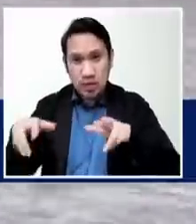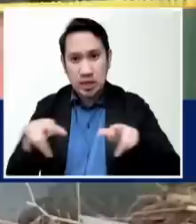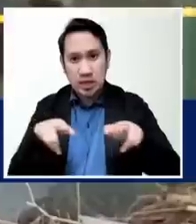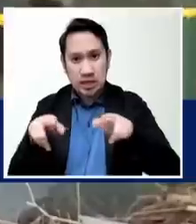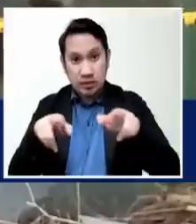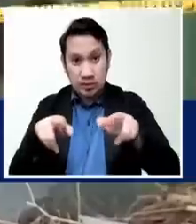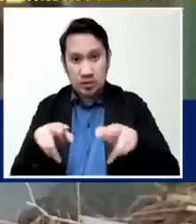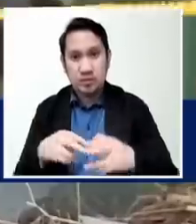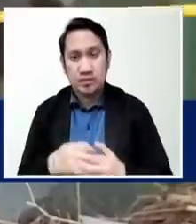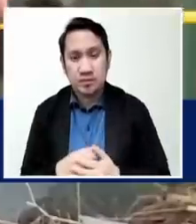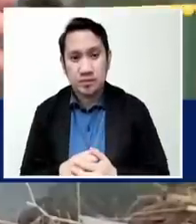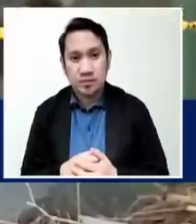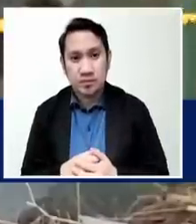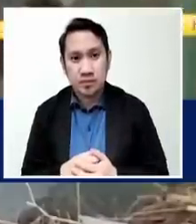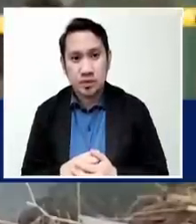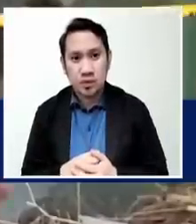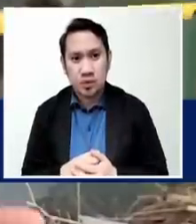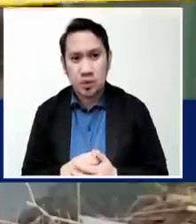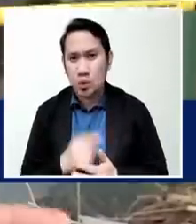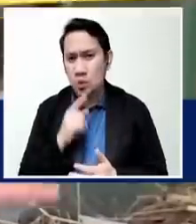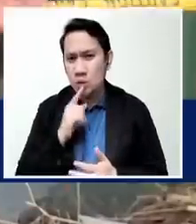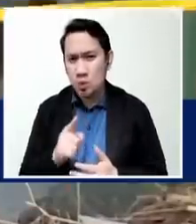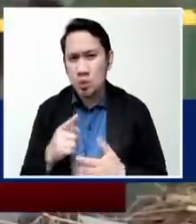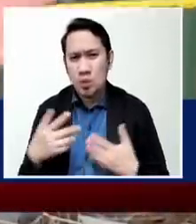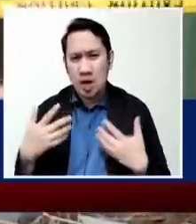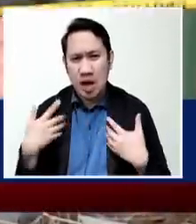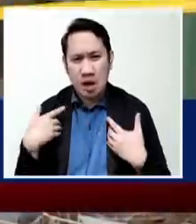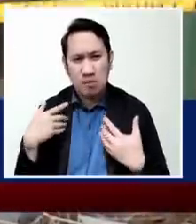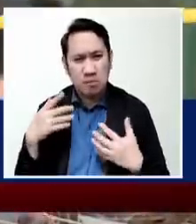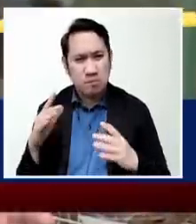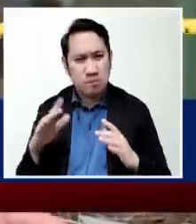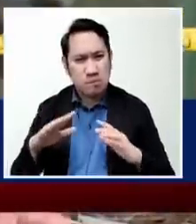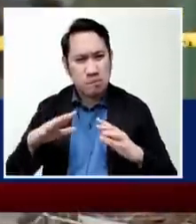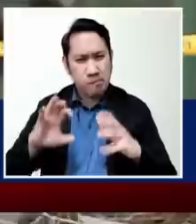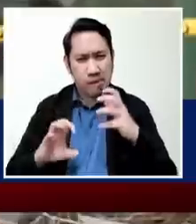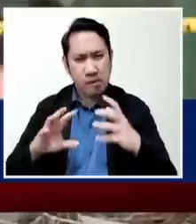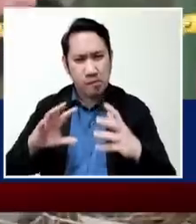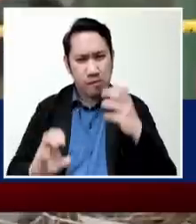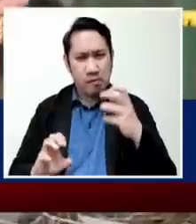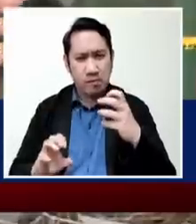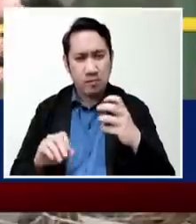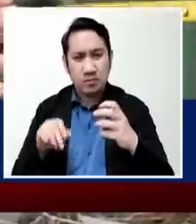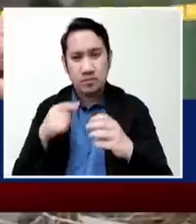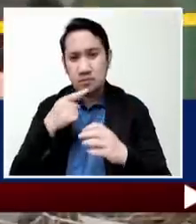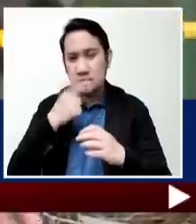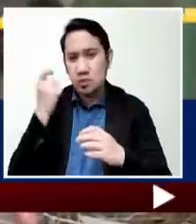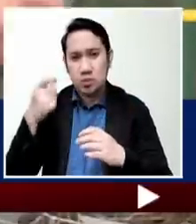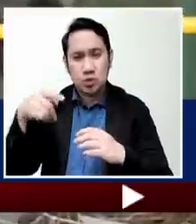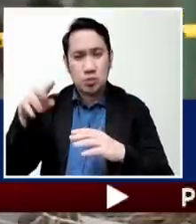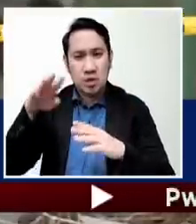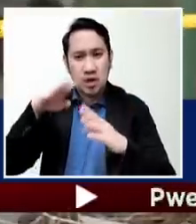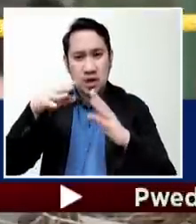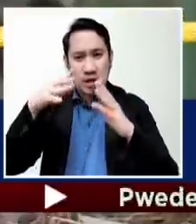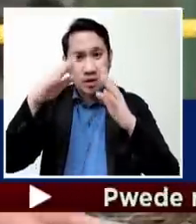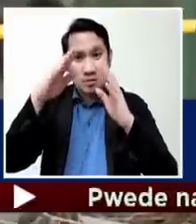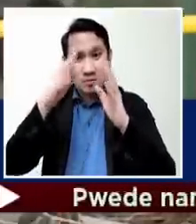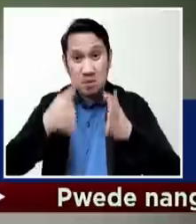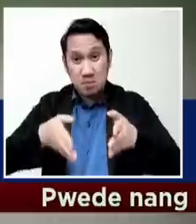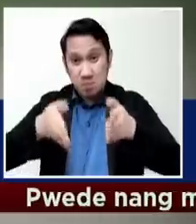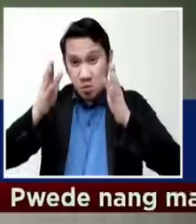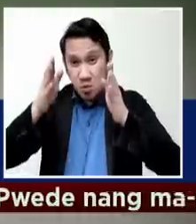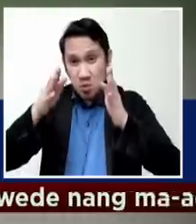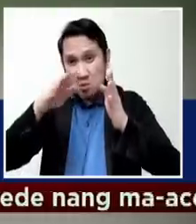ng gabi. Talagang lumalaga po siya kasi po gawa nga po ng bumabagsak na po yung mga building po dito at saka yung mga